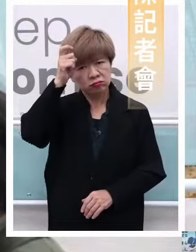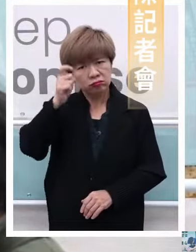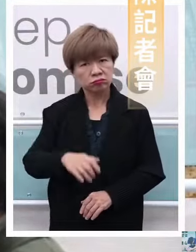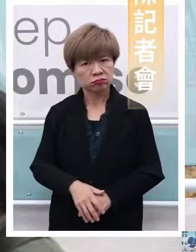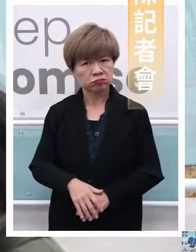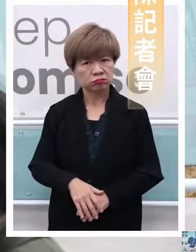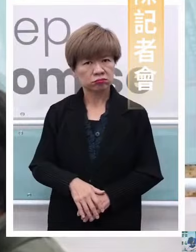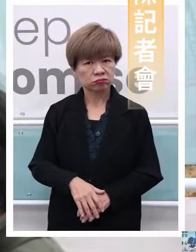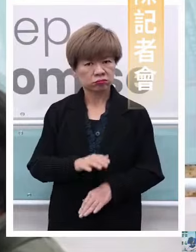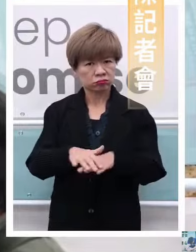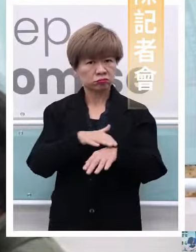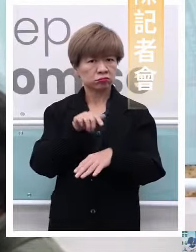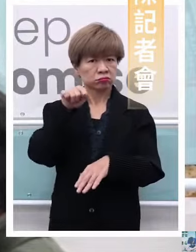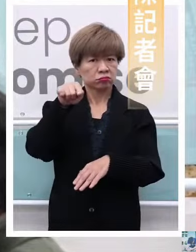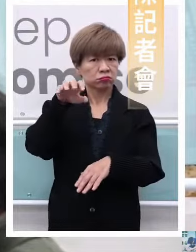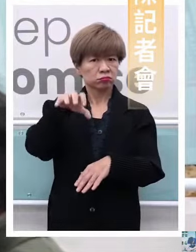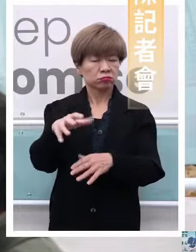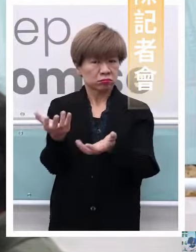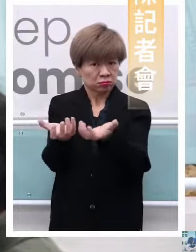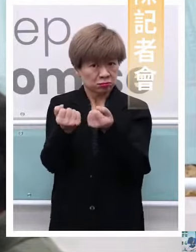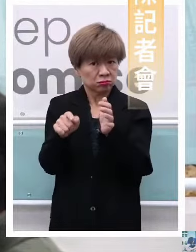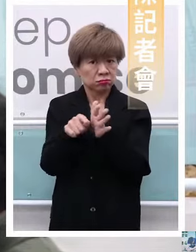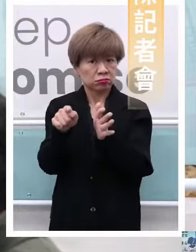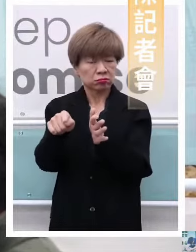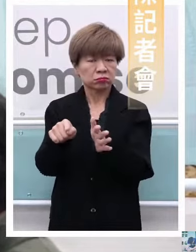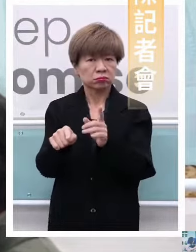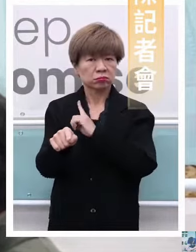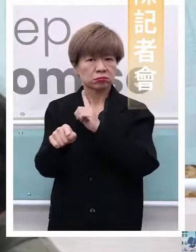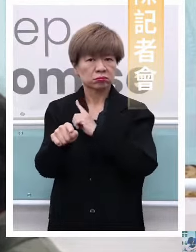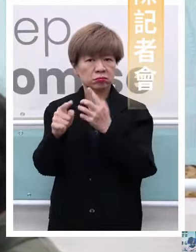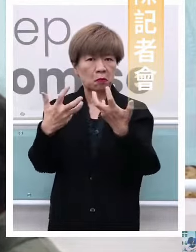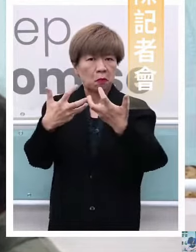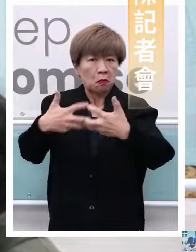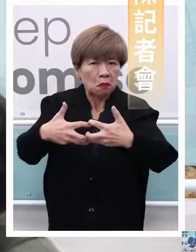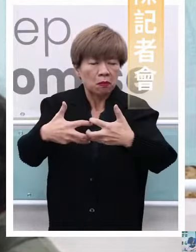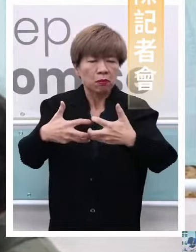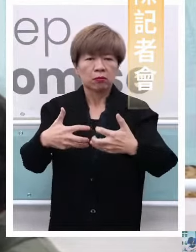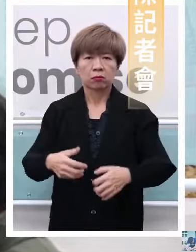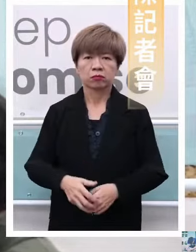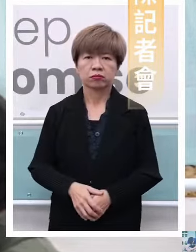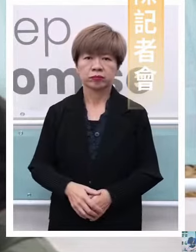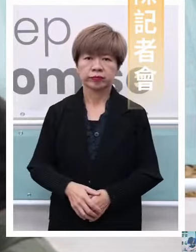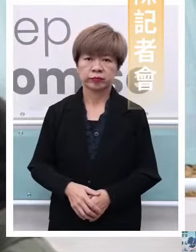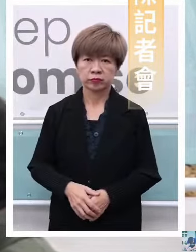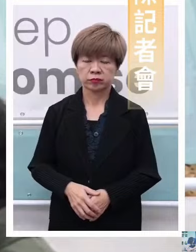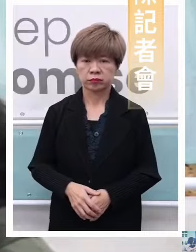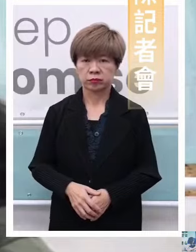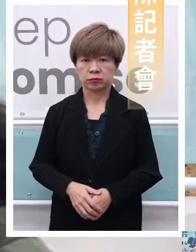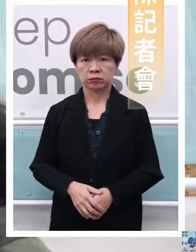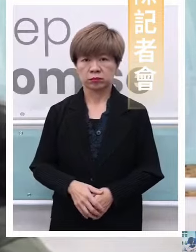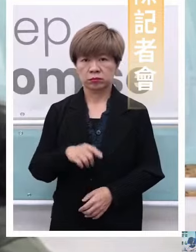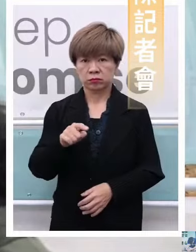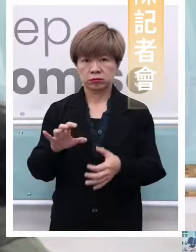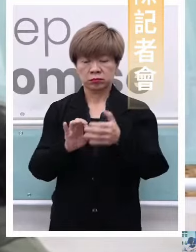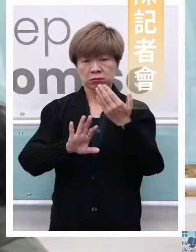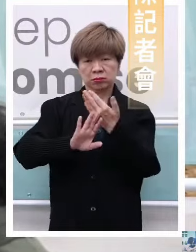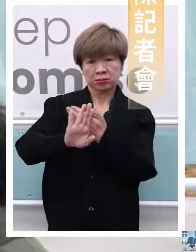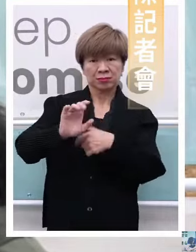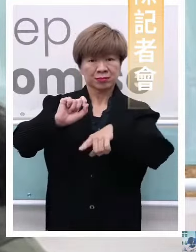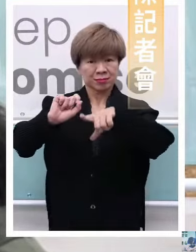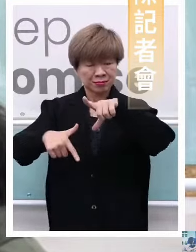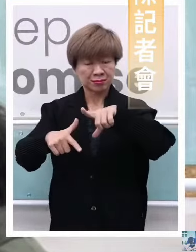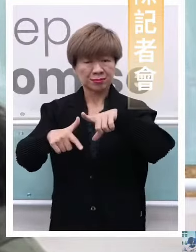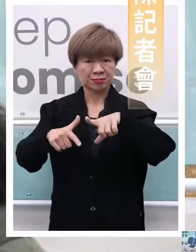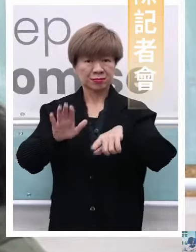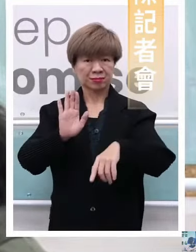端那边会出了问题，有没有这种可能性。好，那到这个部分呢，因为牵扯到别的公司别的行